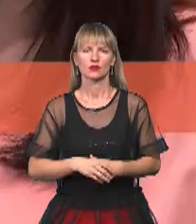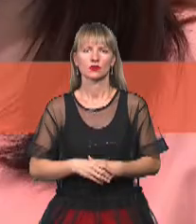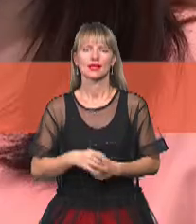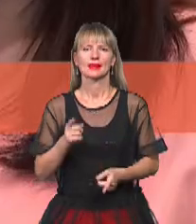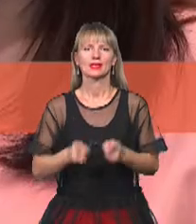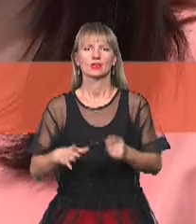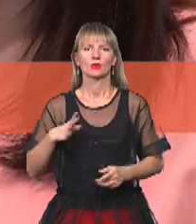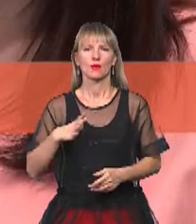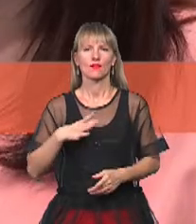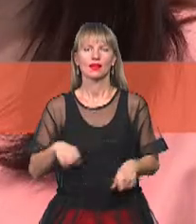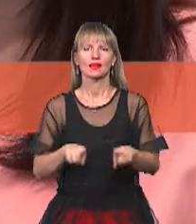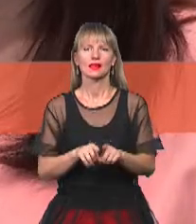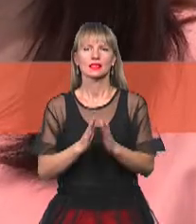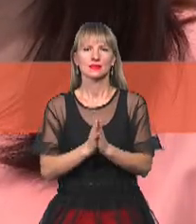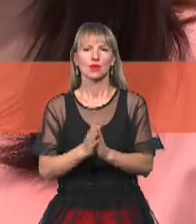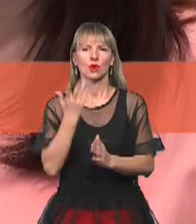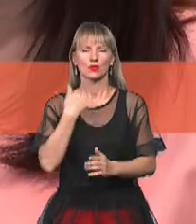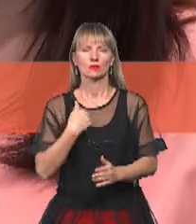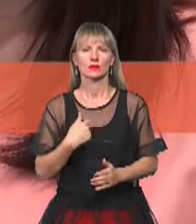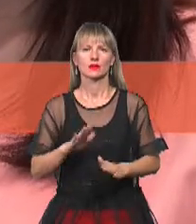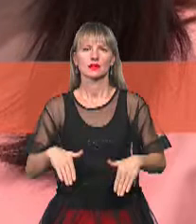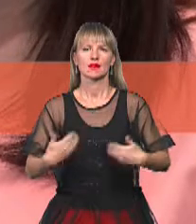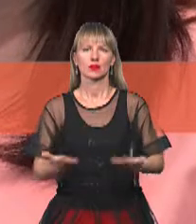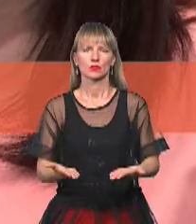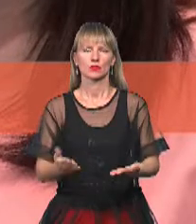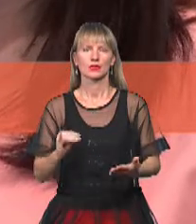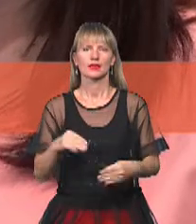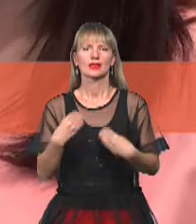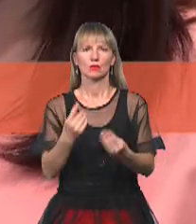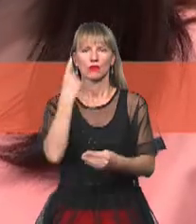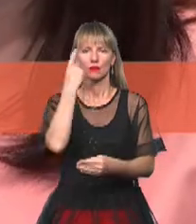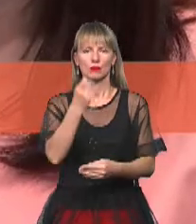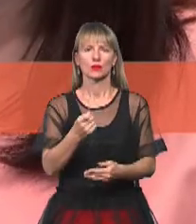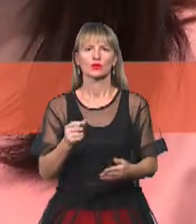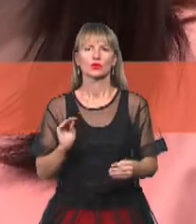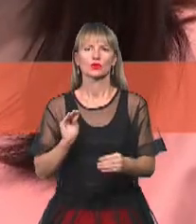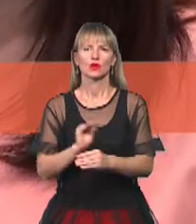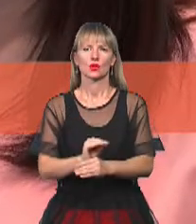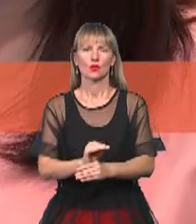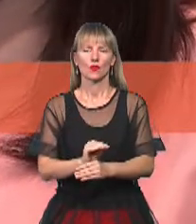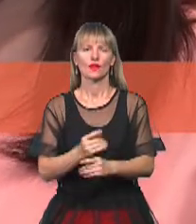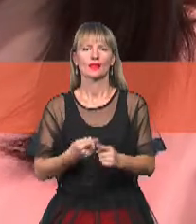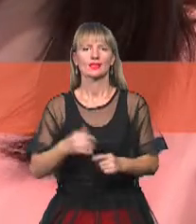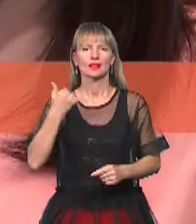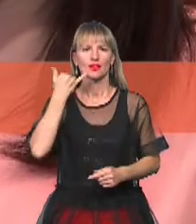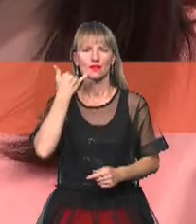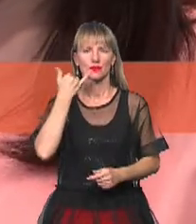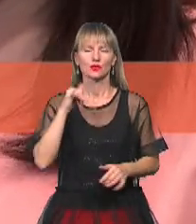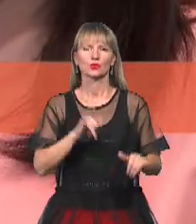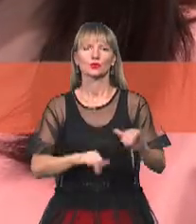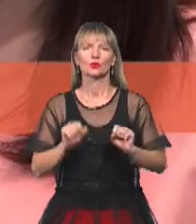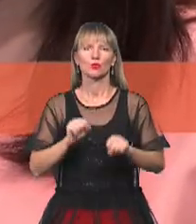Іноді бувають такі звернення, коли ми рекомендуємо і надаємо інформацію додаткову, це телефони, куди